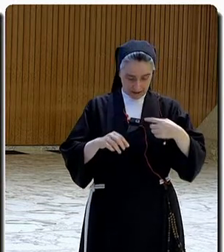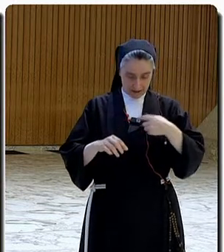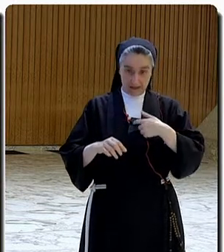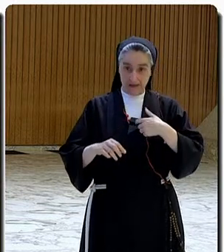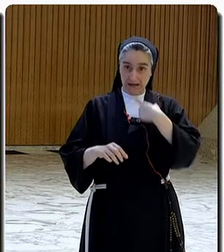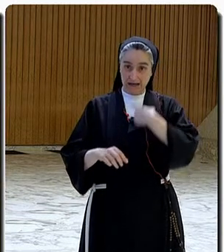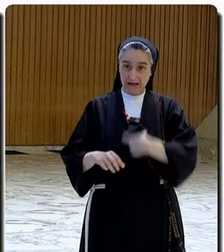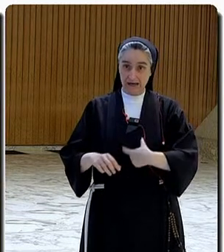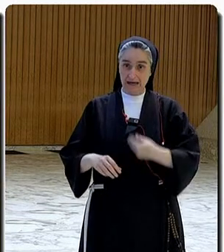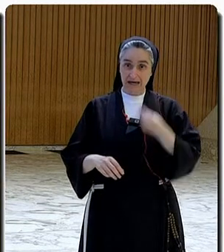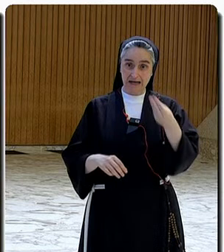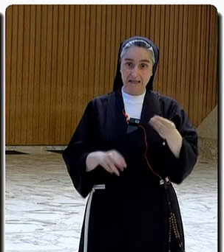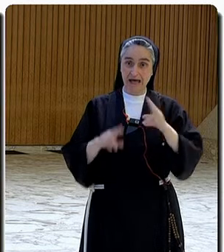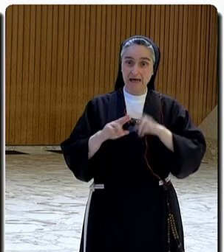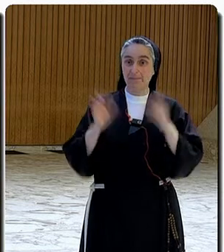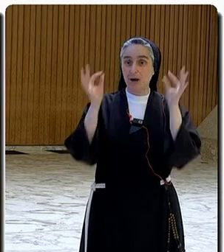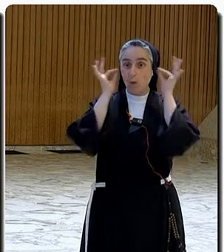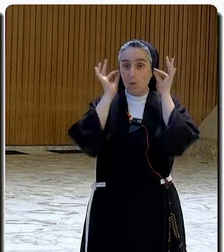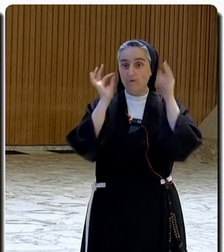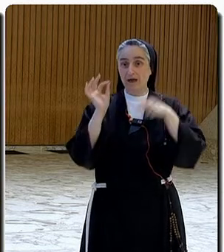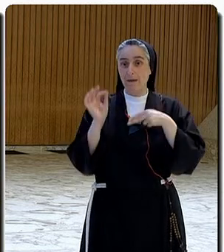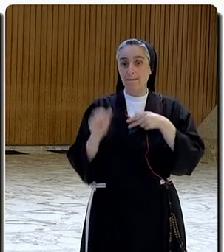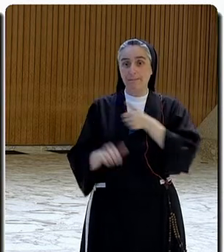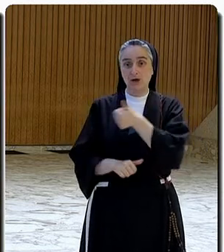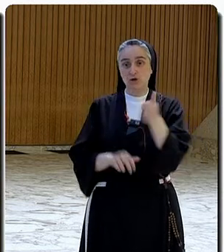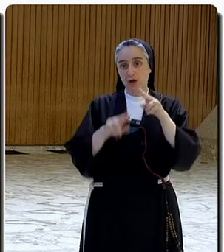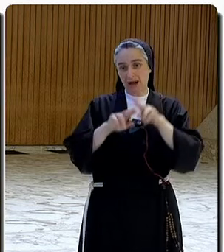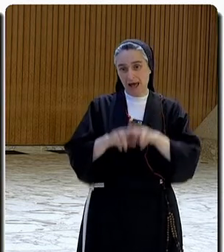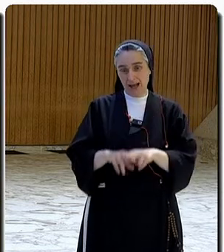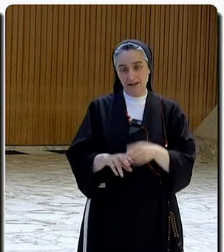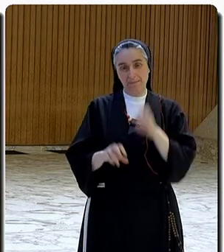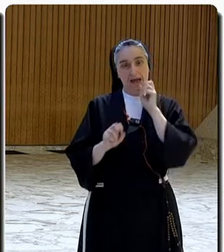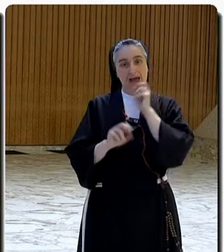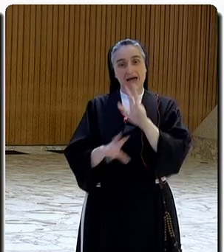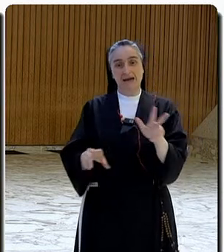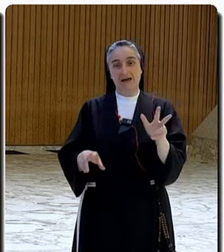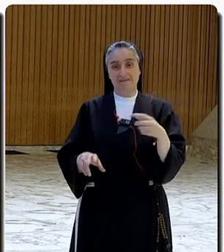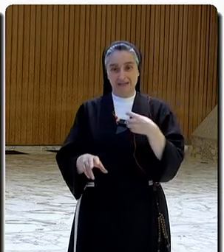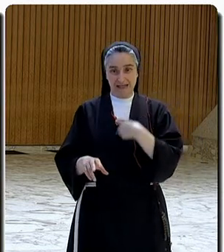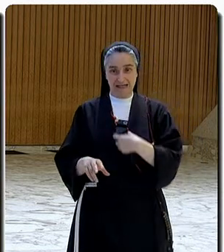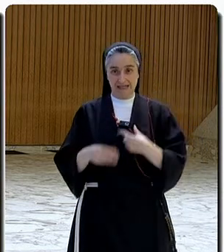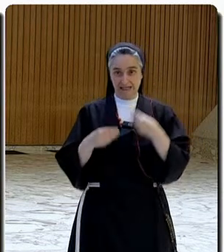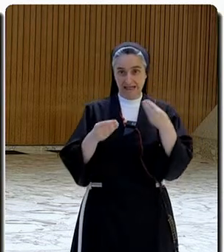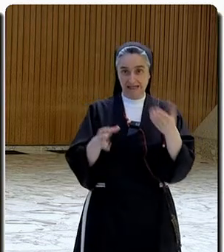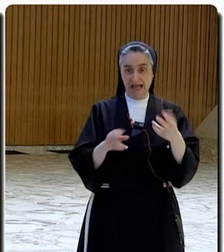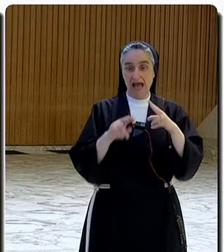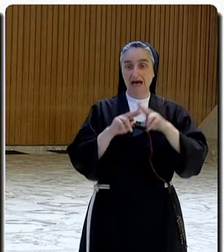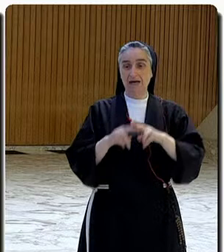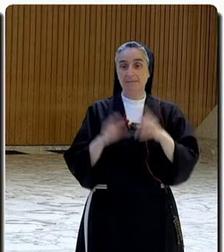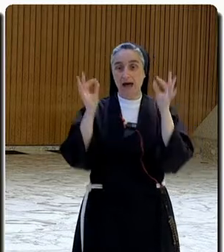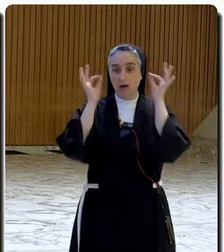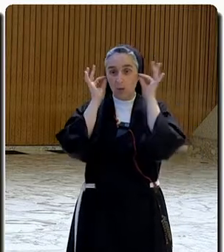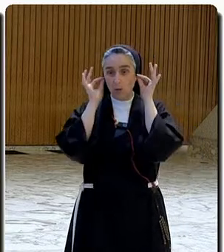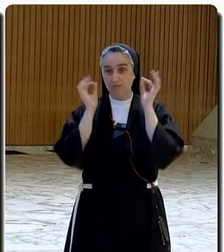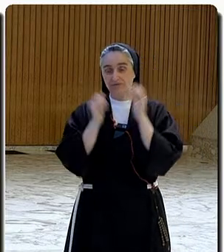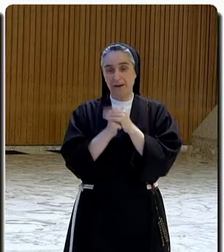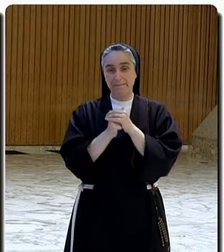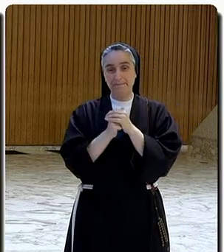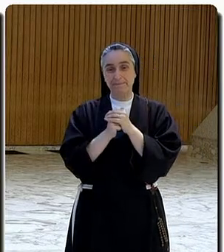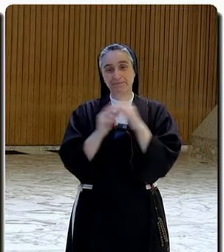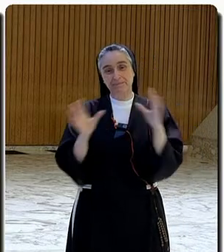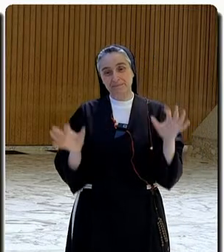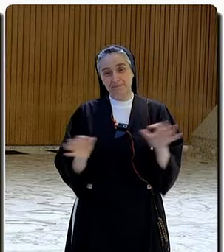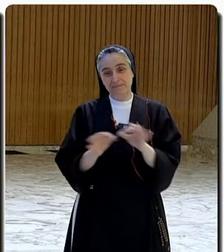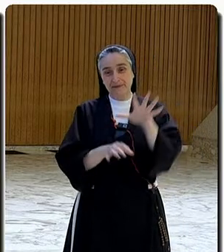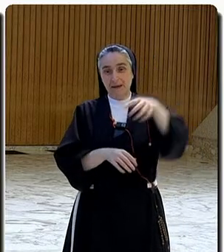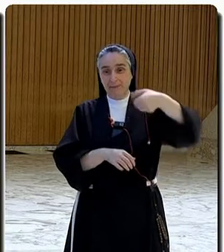sono personali. Quindi lasciate i ricevitori e tenete le cuffie. Vi invito a prendere